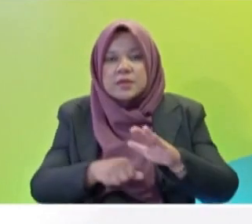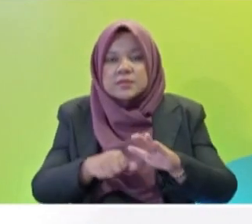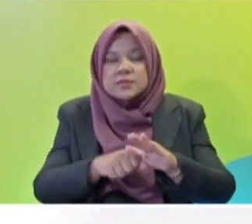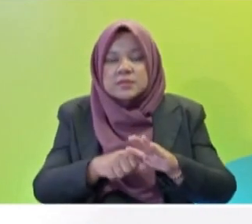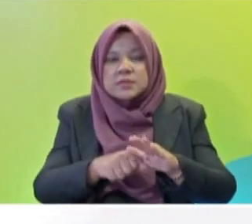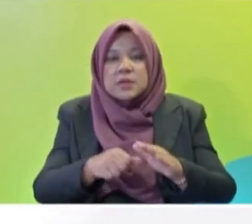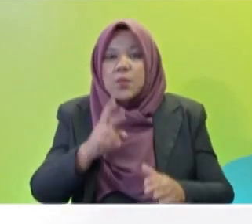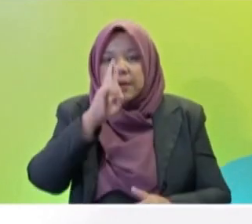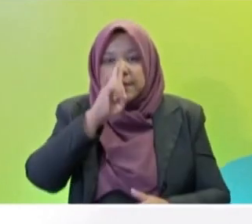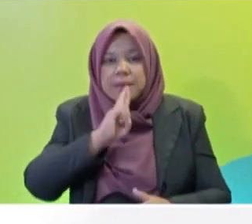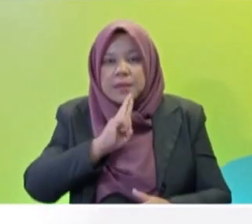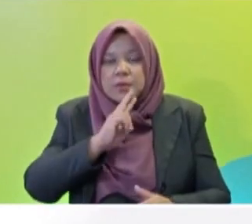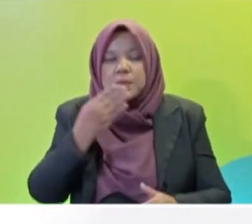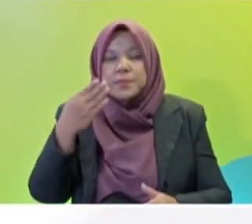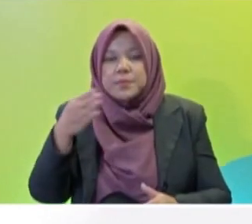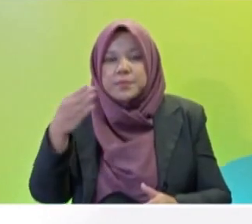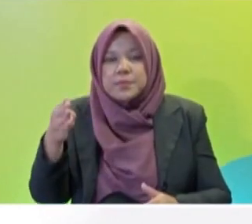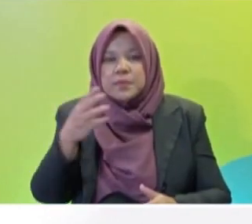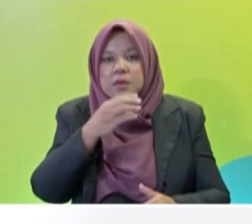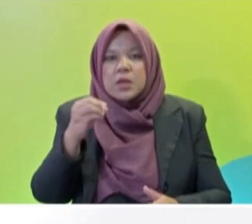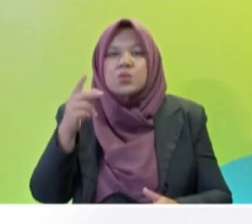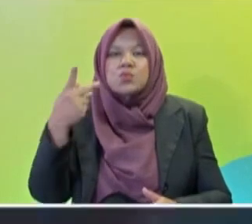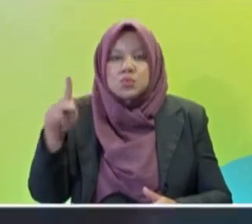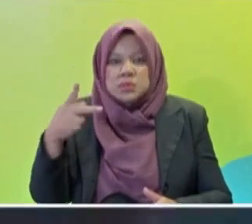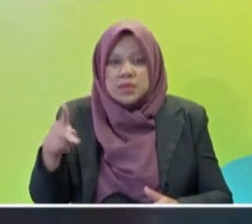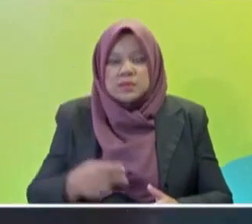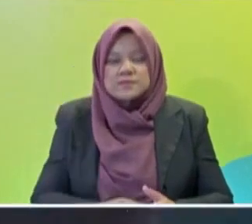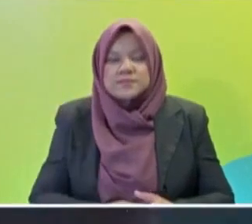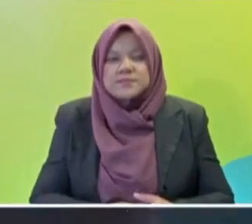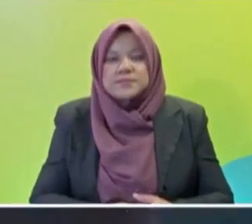warna merah warna biru warna kuning